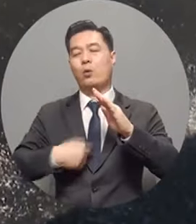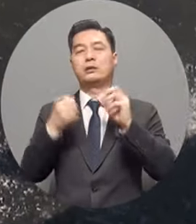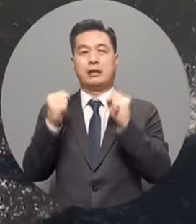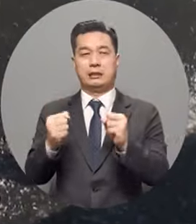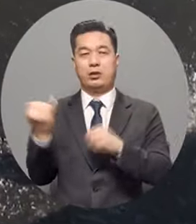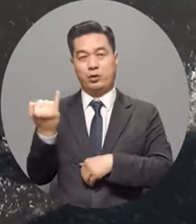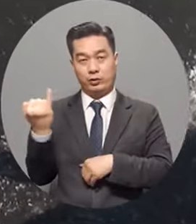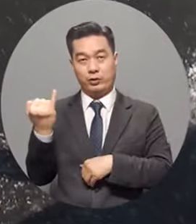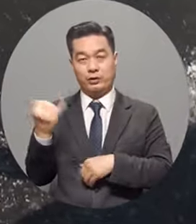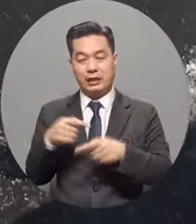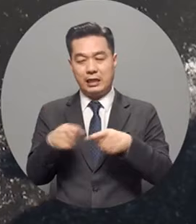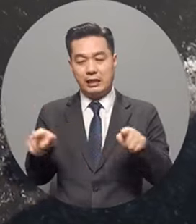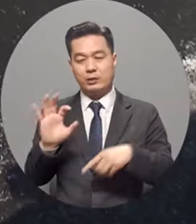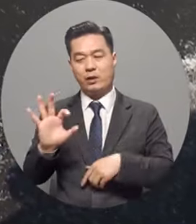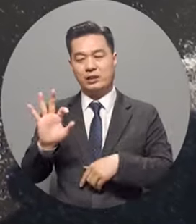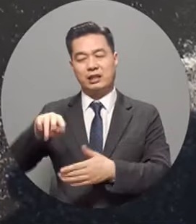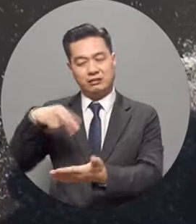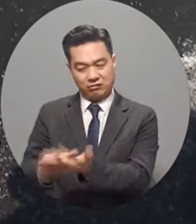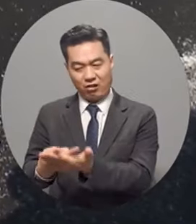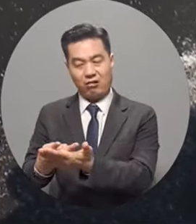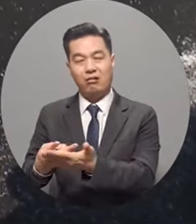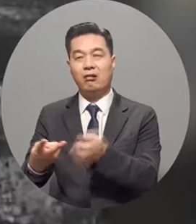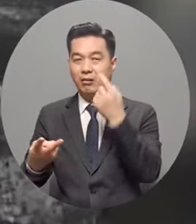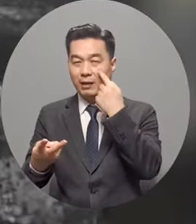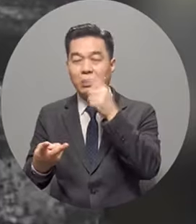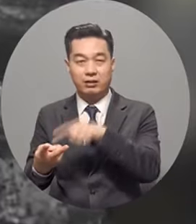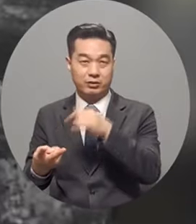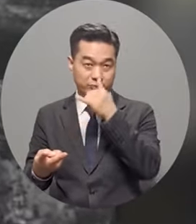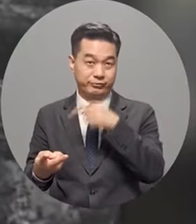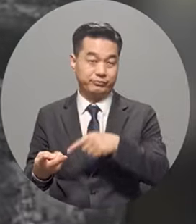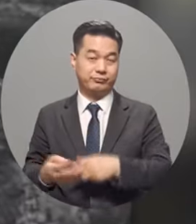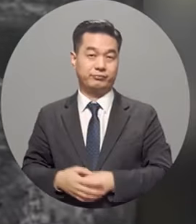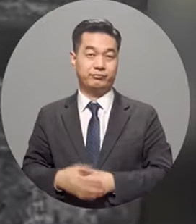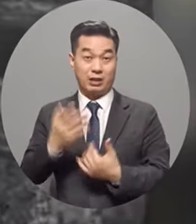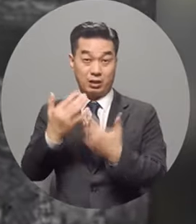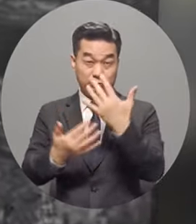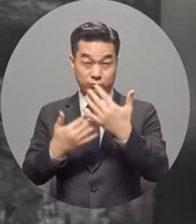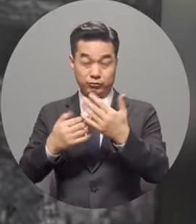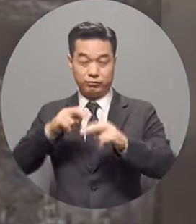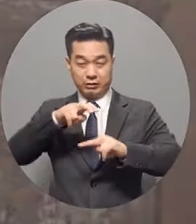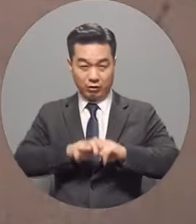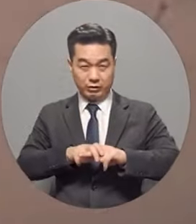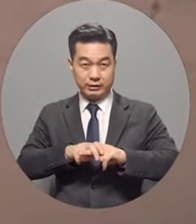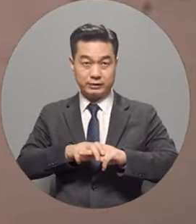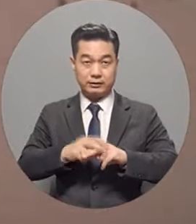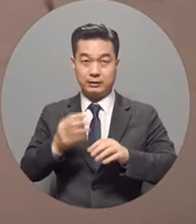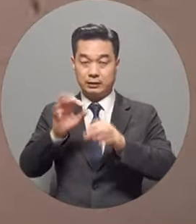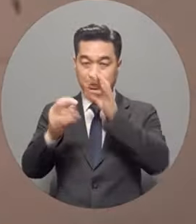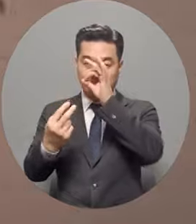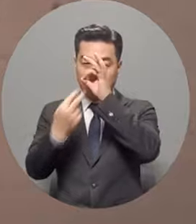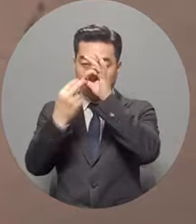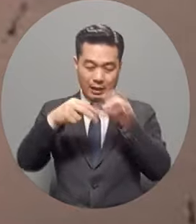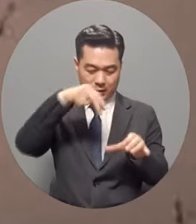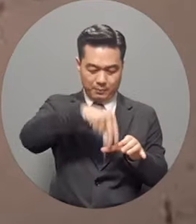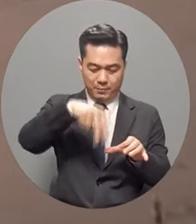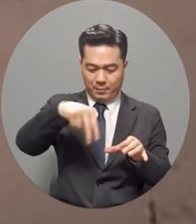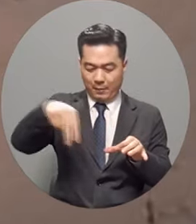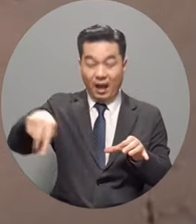1층 화장실에서 쓰러진 채 발견됐습니다. 불은 거실의 멀티탭에서 시작된 것으로 소방당국은 보고